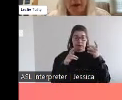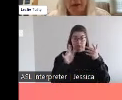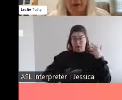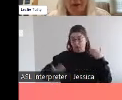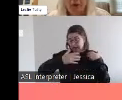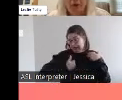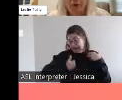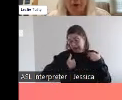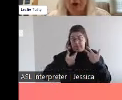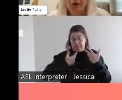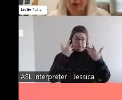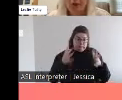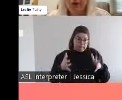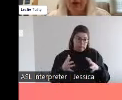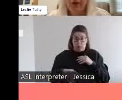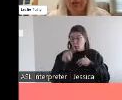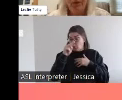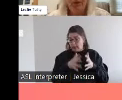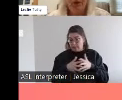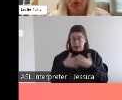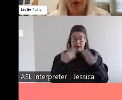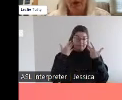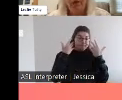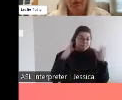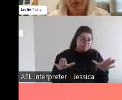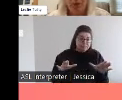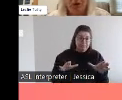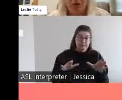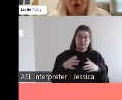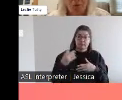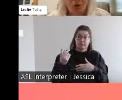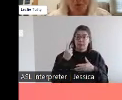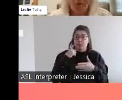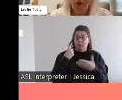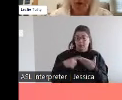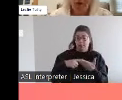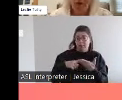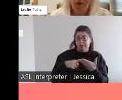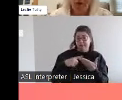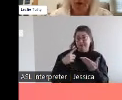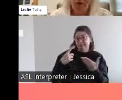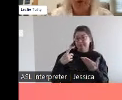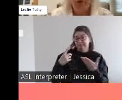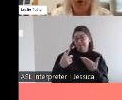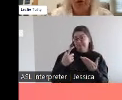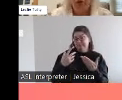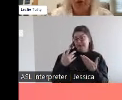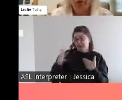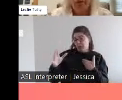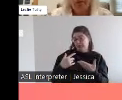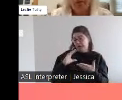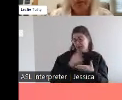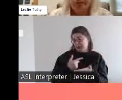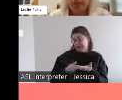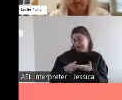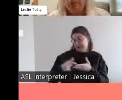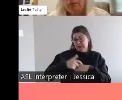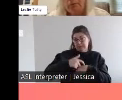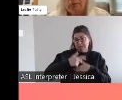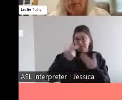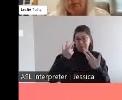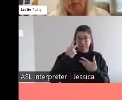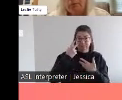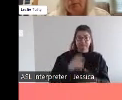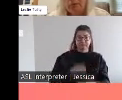ceci est un phénomène commun de par le Canada ou l'Amérique du Nord. Peut-être que c'est un sujet à discuter pendant la période de